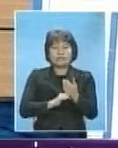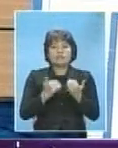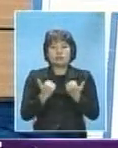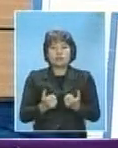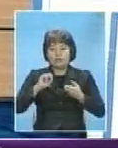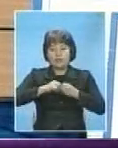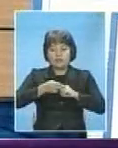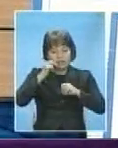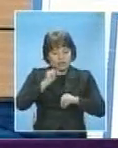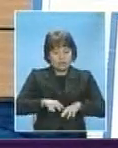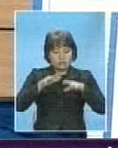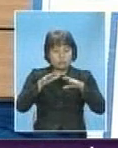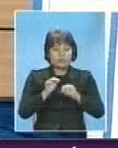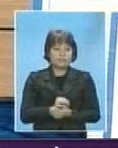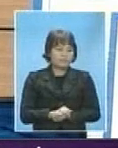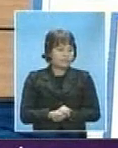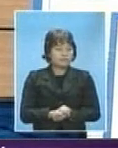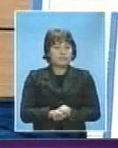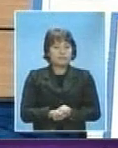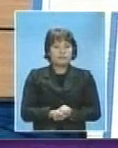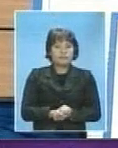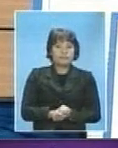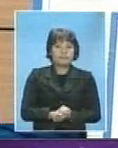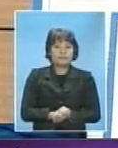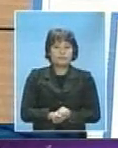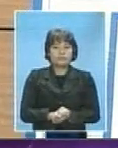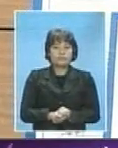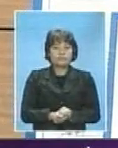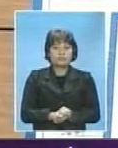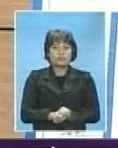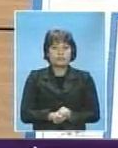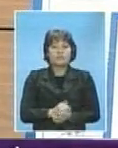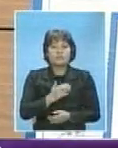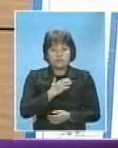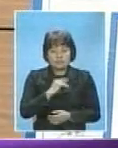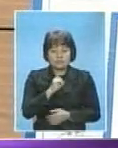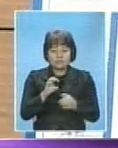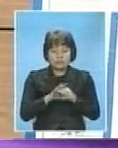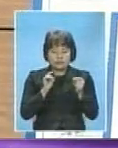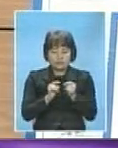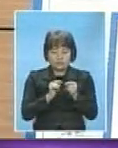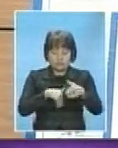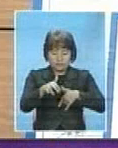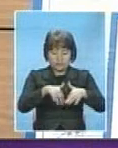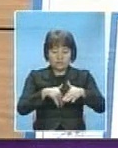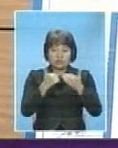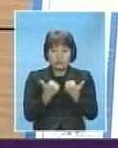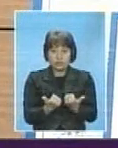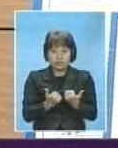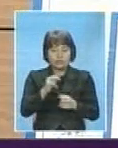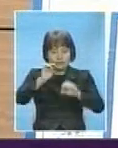างไรก็ตามครับผมคิดว่าสิ่งที่เป็นสิ่งที่ท้าทายประชาชนและรัฐบาลในขณะนี้นั้น